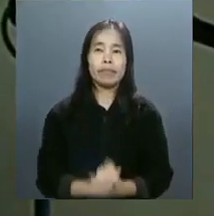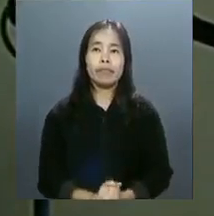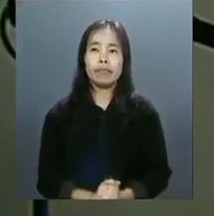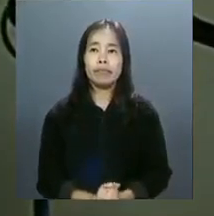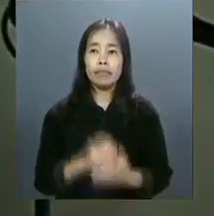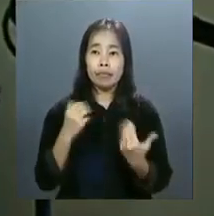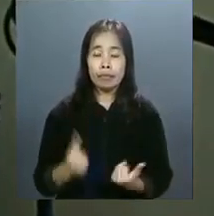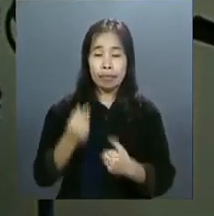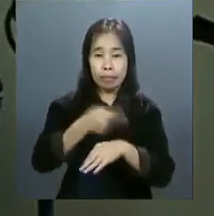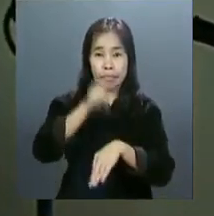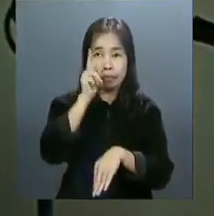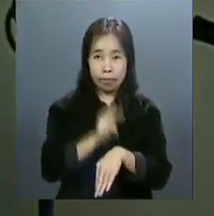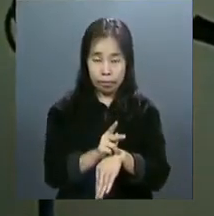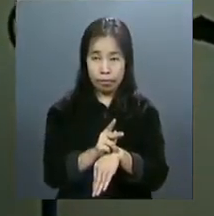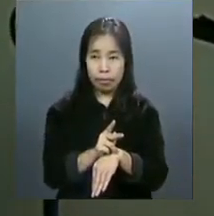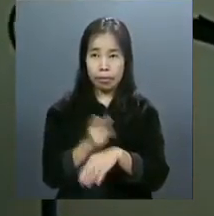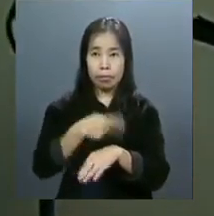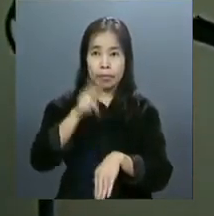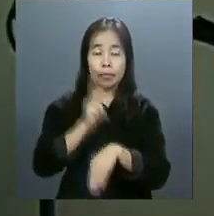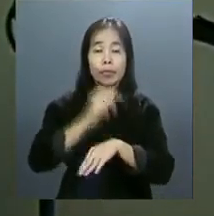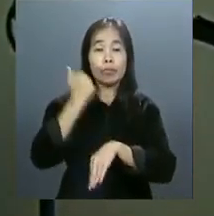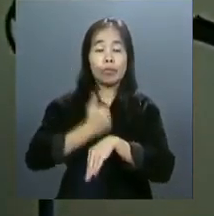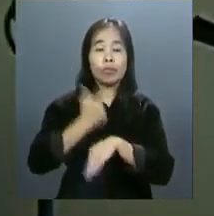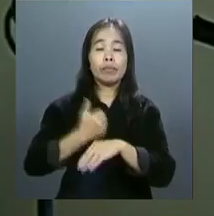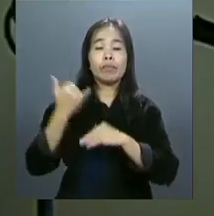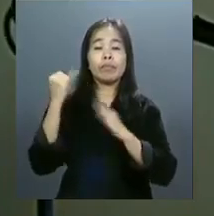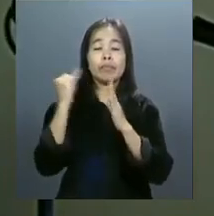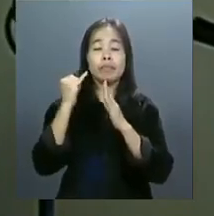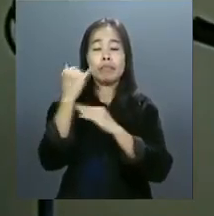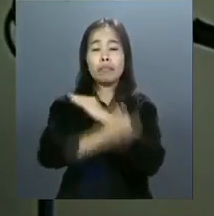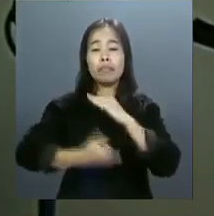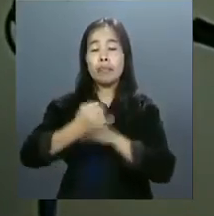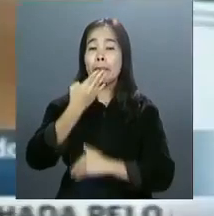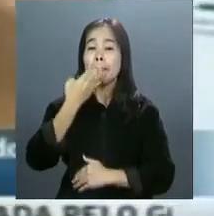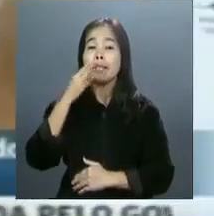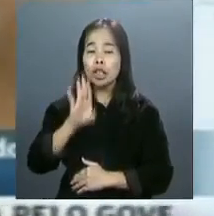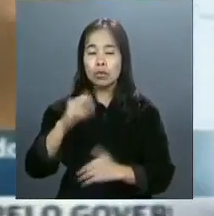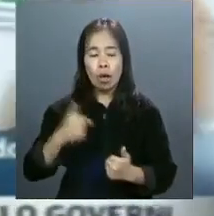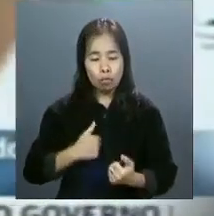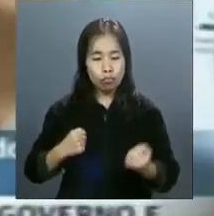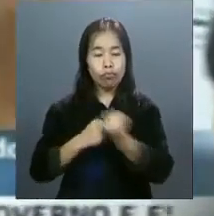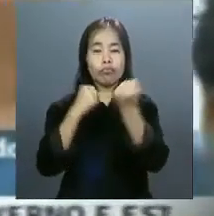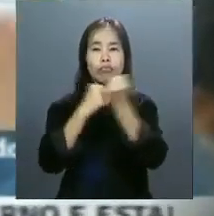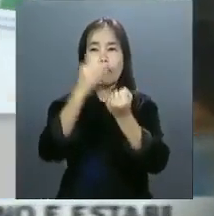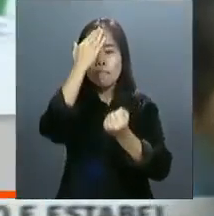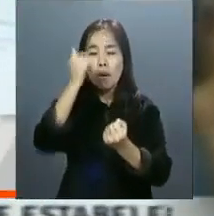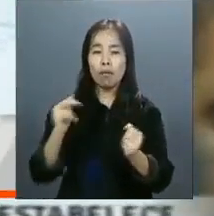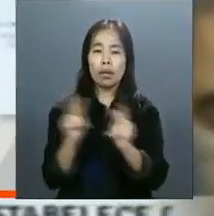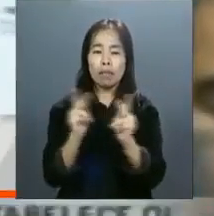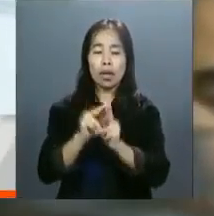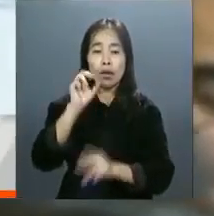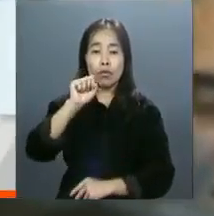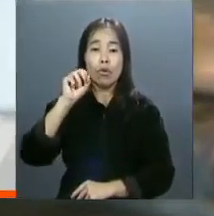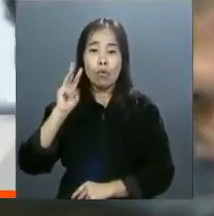ประธานาธิบดีดิลมารูเซฟผู้นำบราซิลประกาศที่จะยืนหยัดต่อสู้จนถึงที่สุดหลังคณะกรรมการวุฒิสภาลงมติ